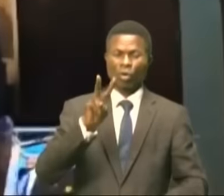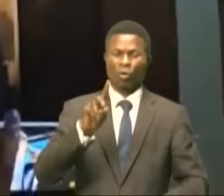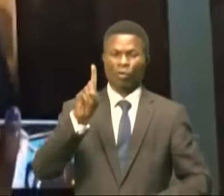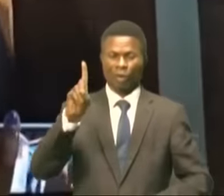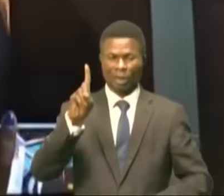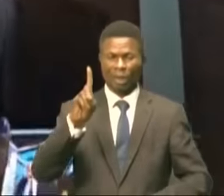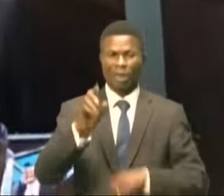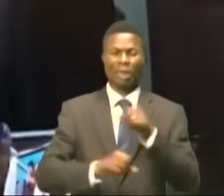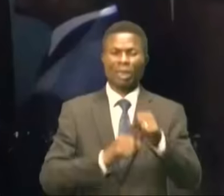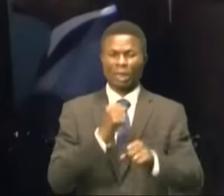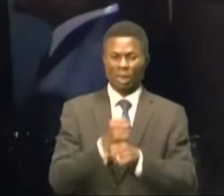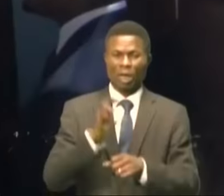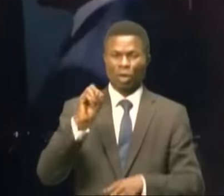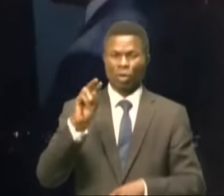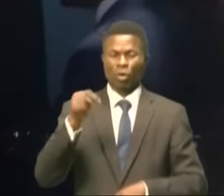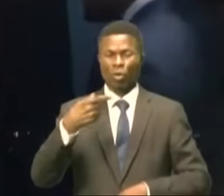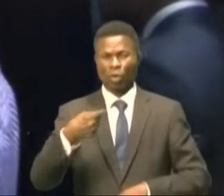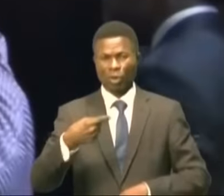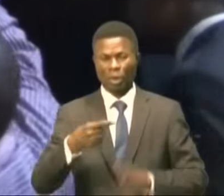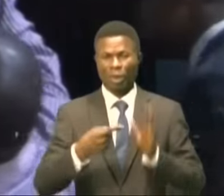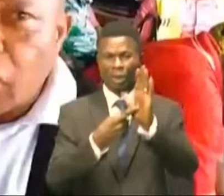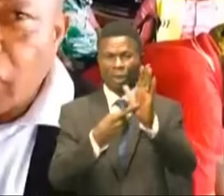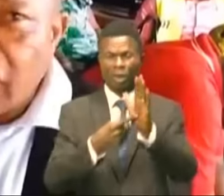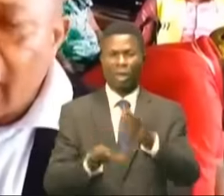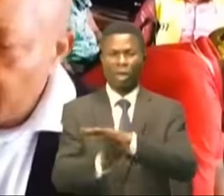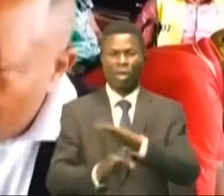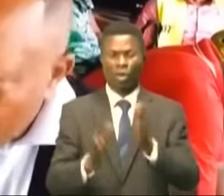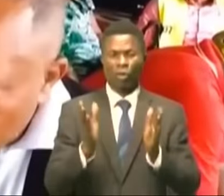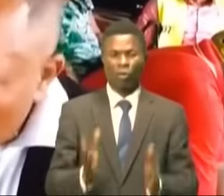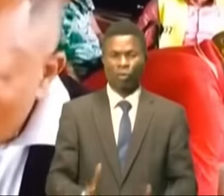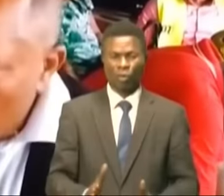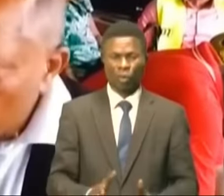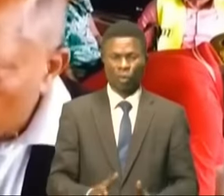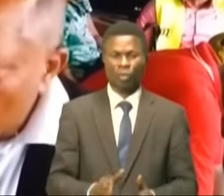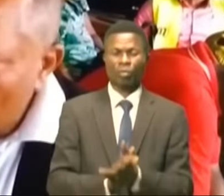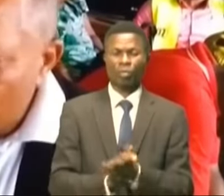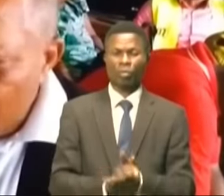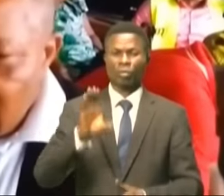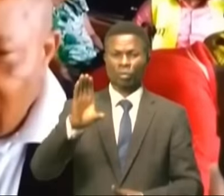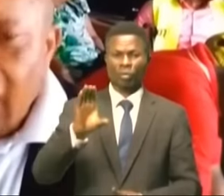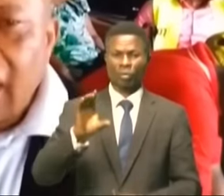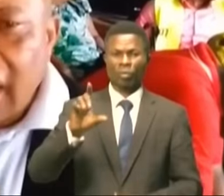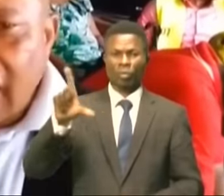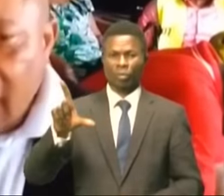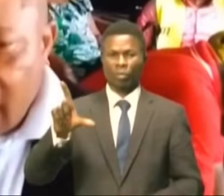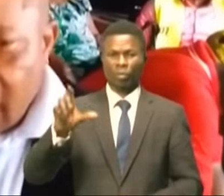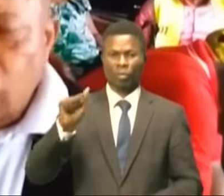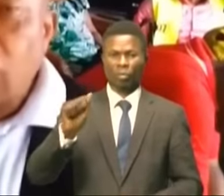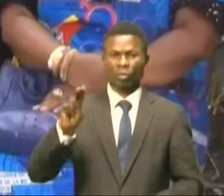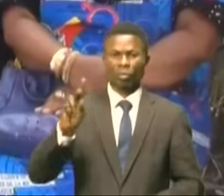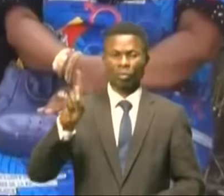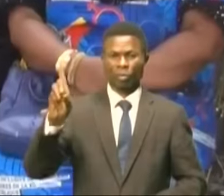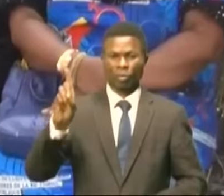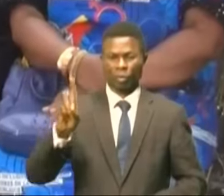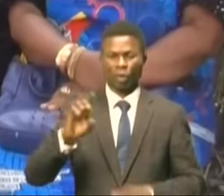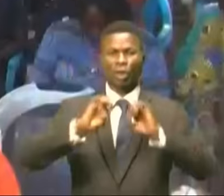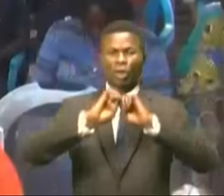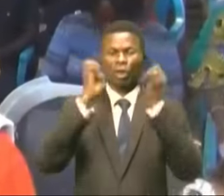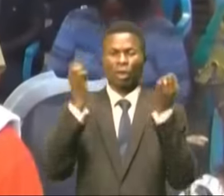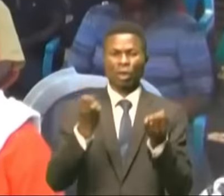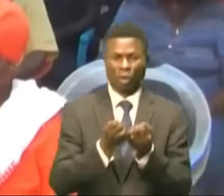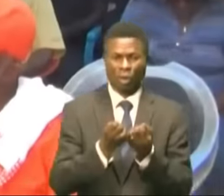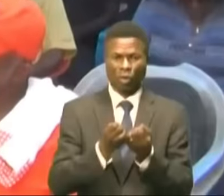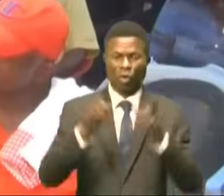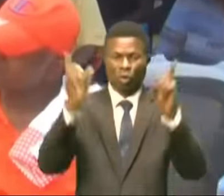Humanitas Quintedi, représentée par son fondateur Claude Mbalou Bateka, et la compagnie africaine de révision des